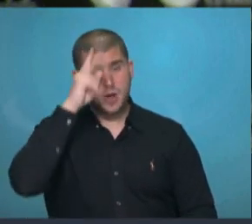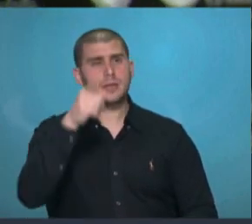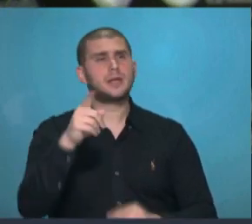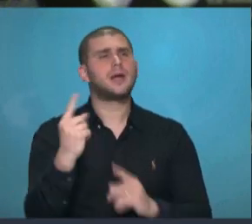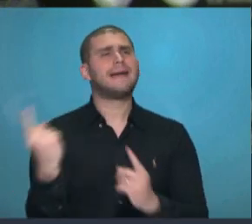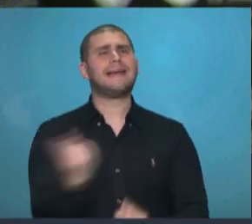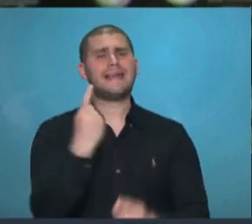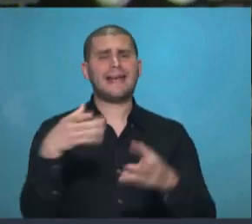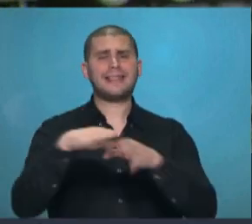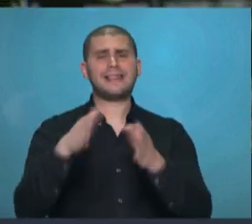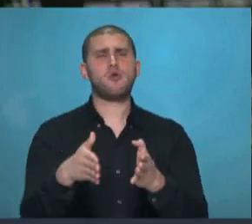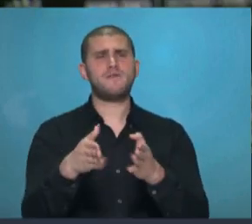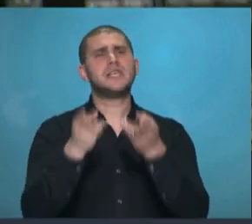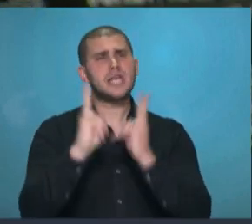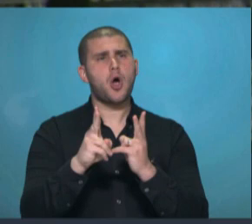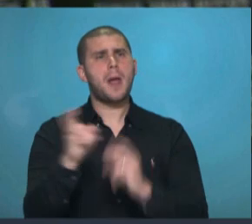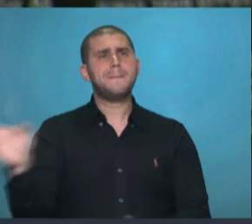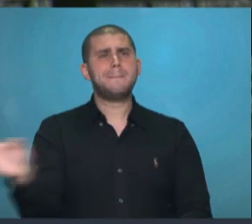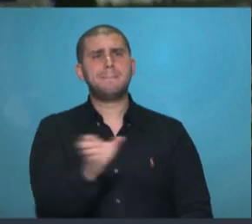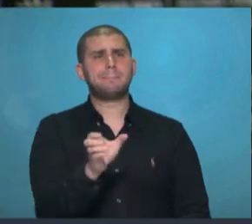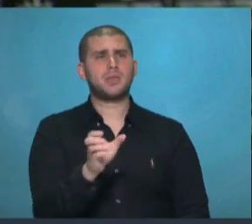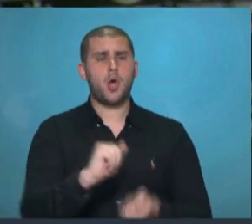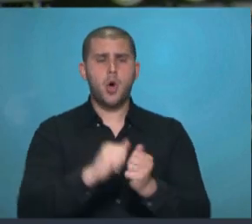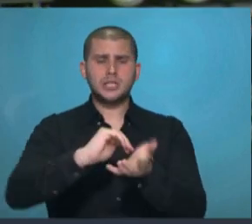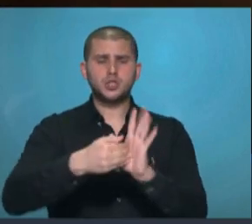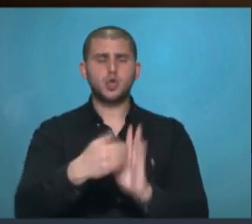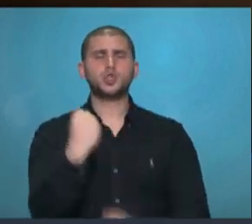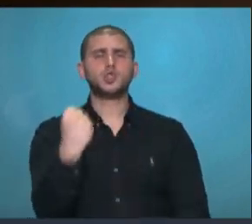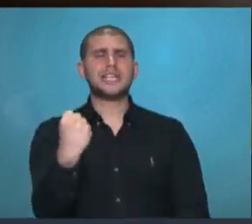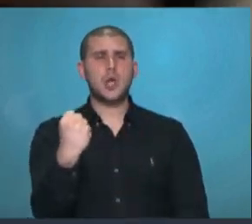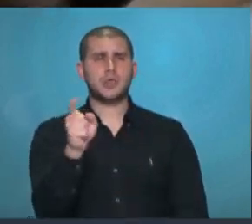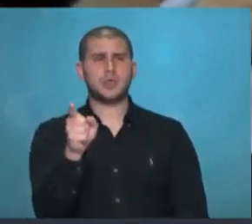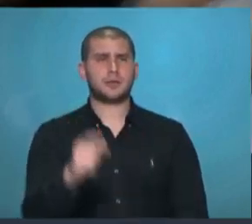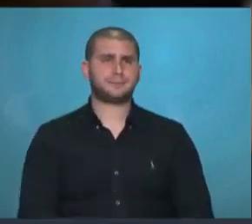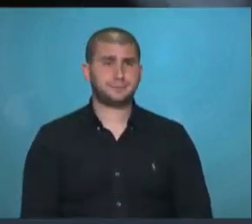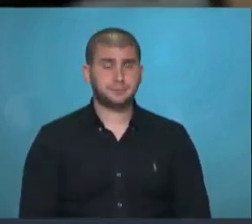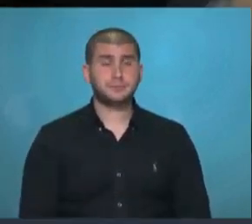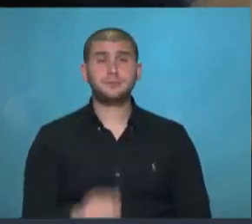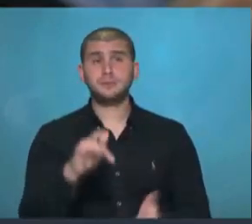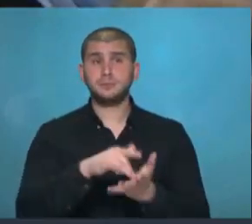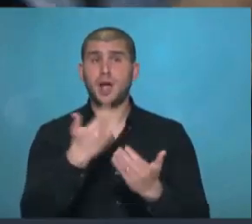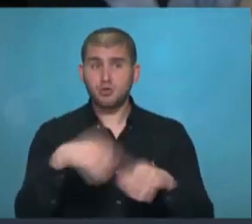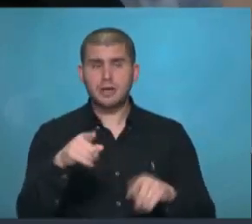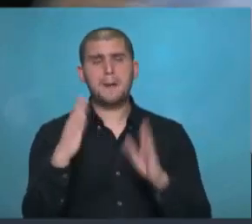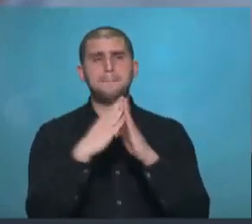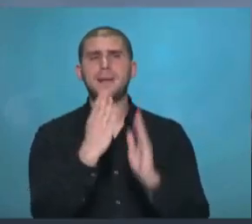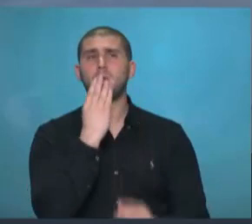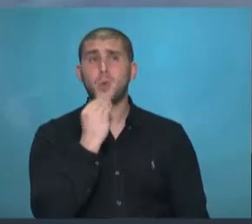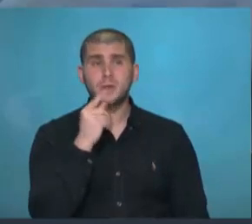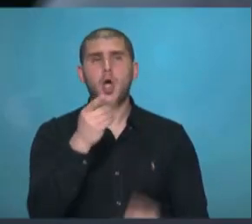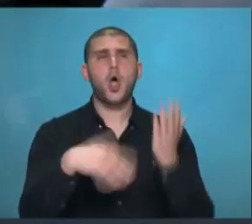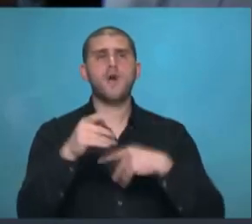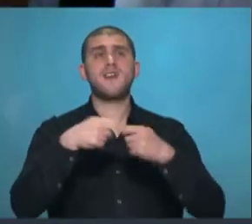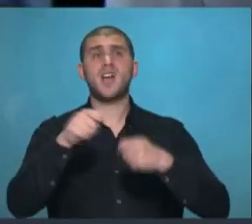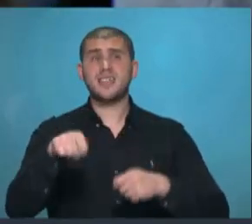היחיד שיכול למנות את ולאשר את אותו שריון. החוליה החלשה הייתה הבית היהודי, שם רוב חברי